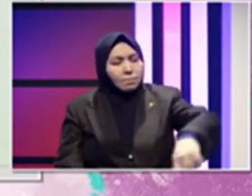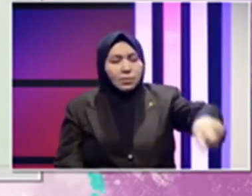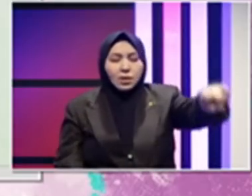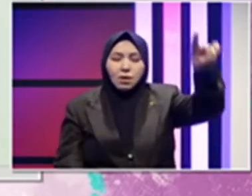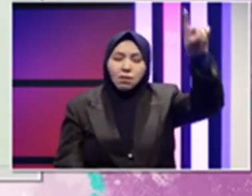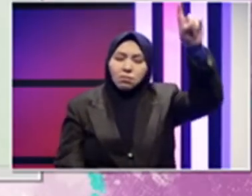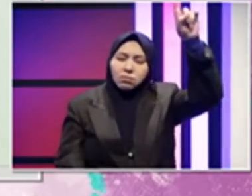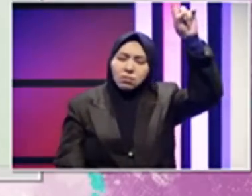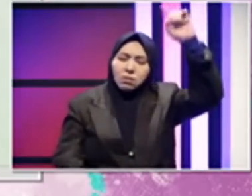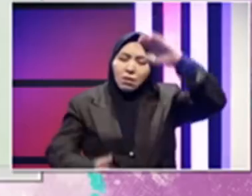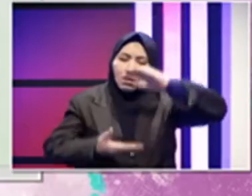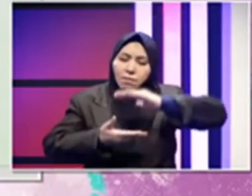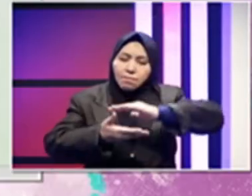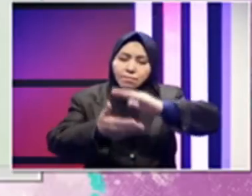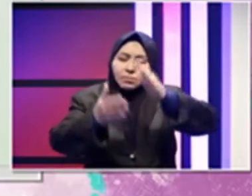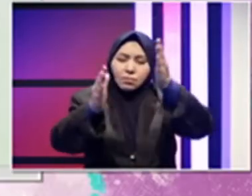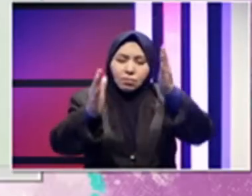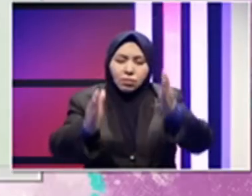إنا